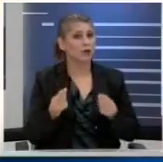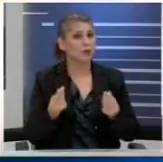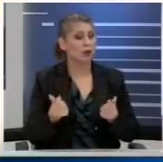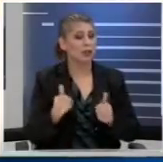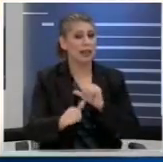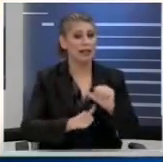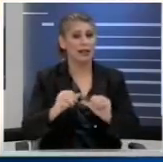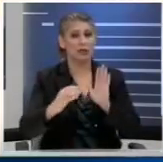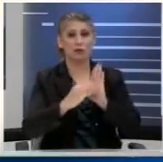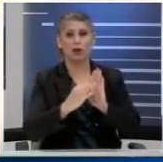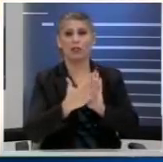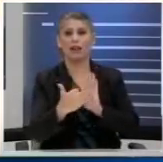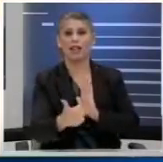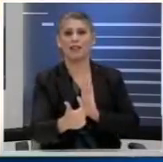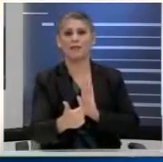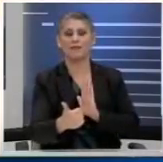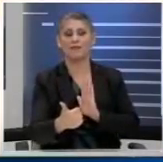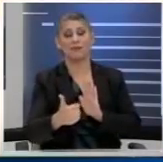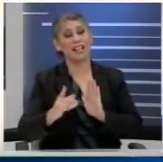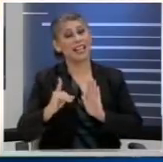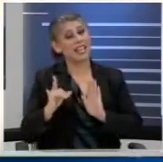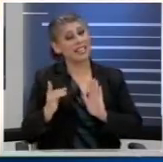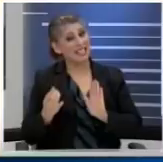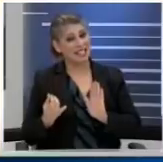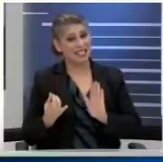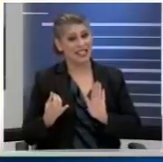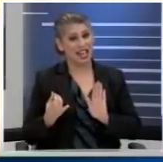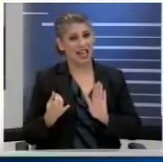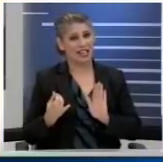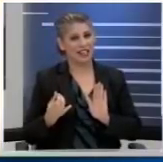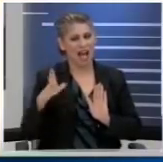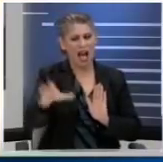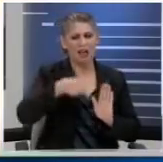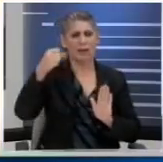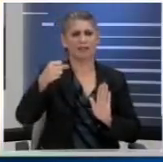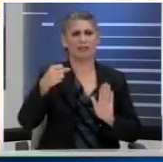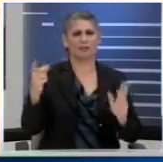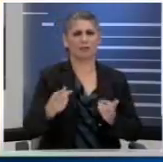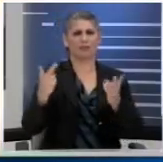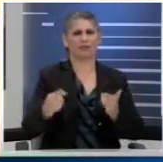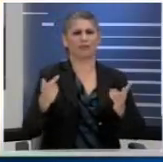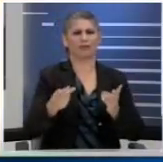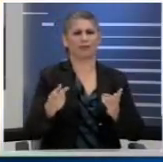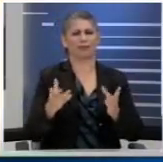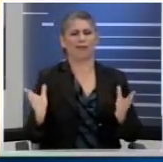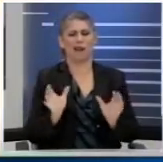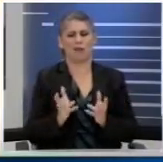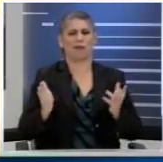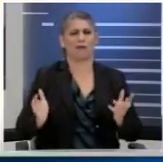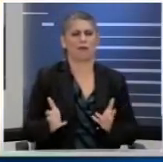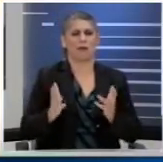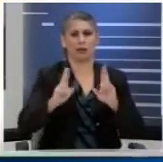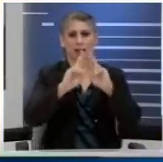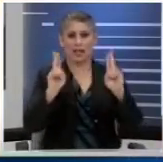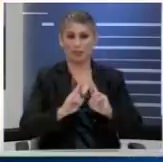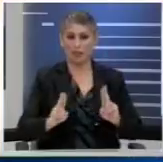αν αλλάξουμε το άρθρο 16? Ή θα είναι της αρπαχτής, ή θα είναι της αρπαχτής, και